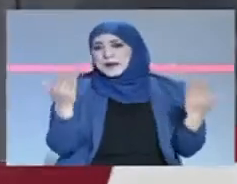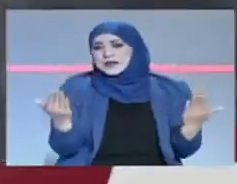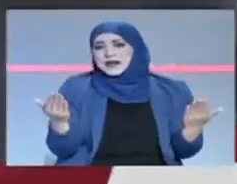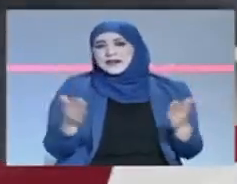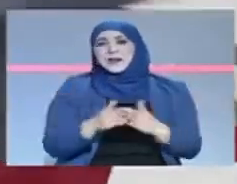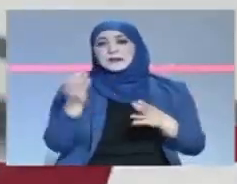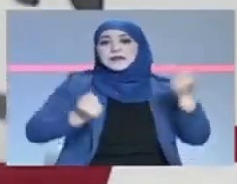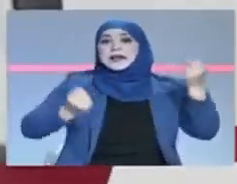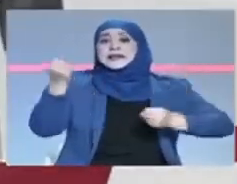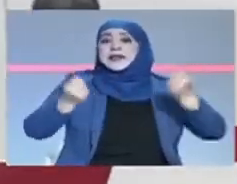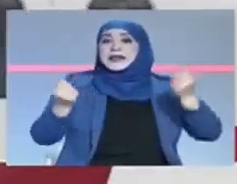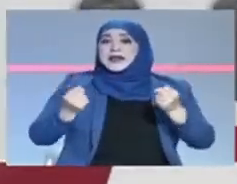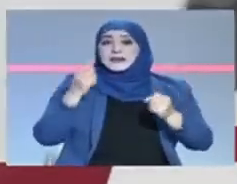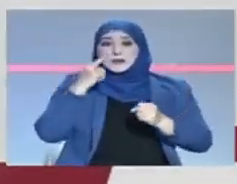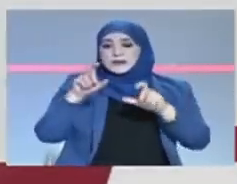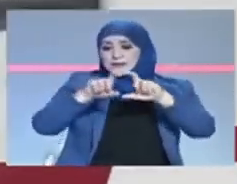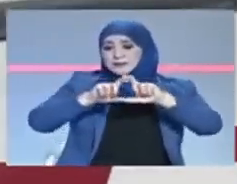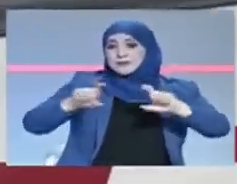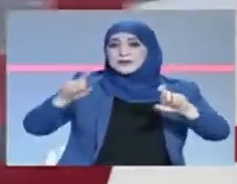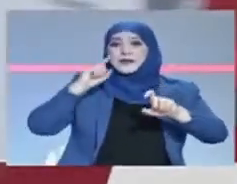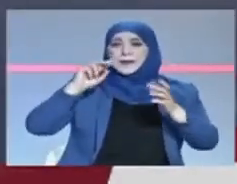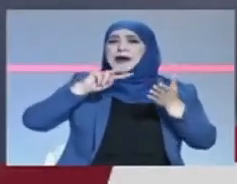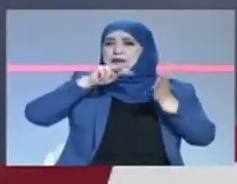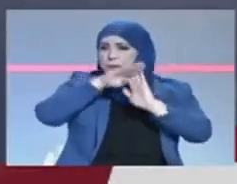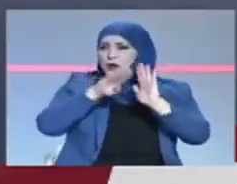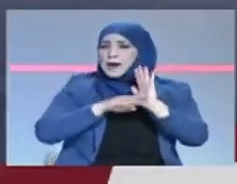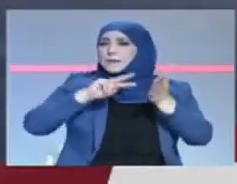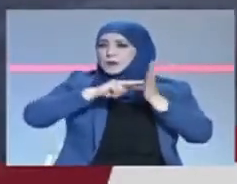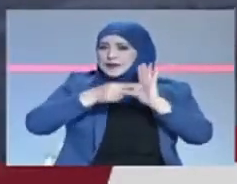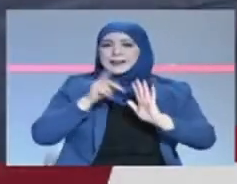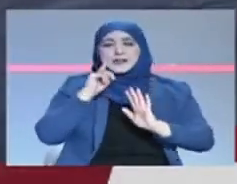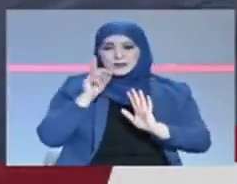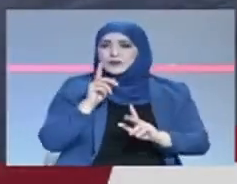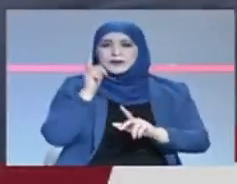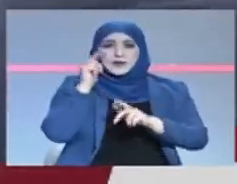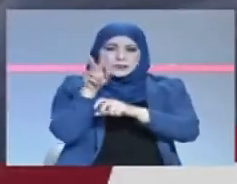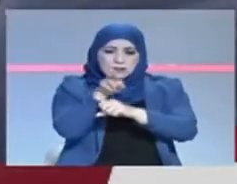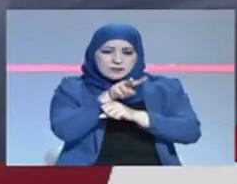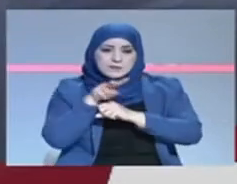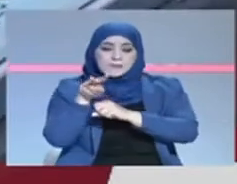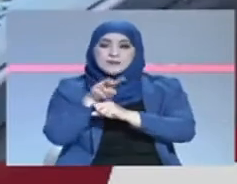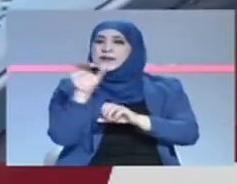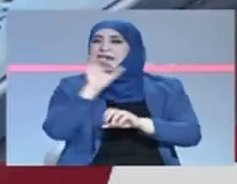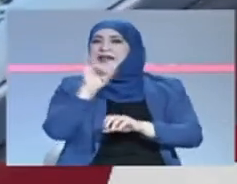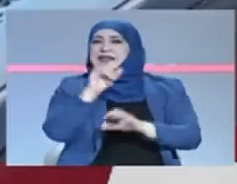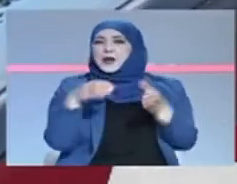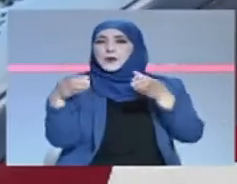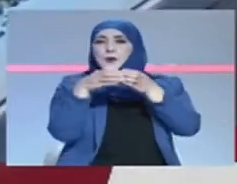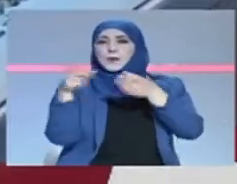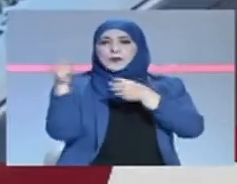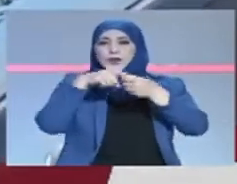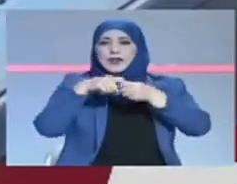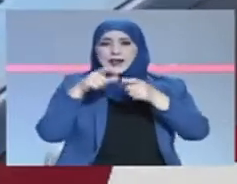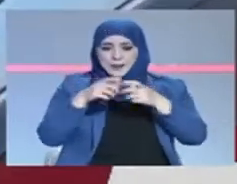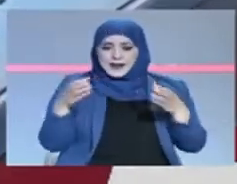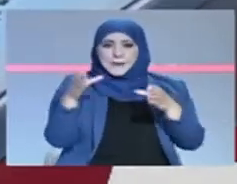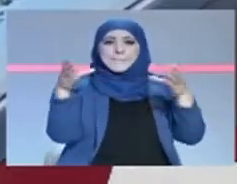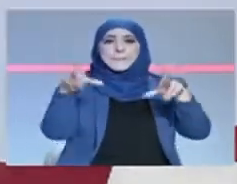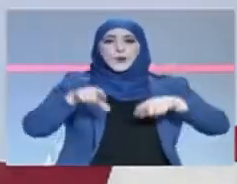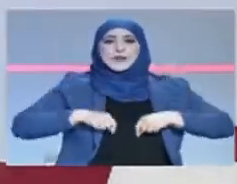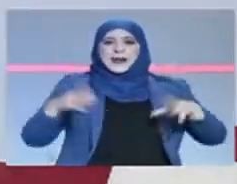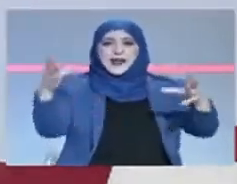سيارات تضبط تجولها قواعد وقوانين تسهر على مراقبة تطبيقها فرق مشتركة بين وزارة أملاك